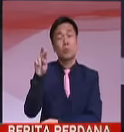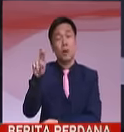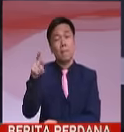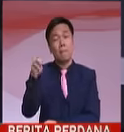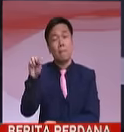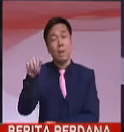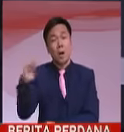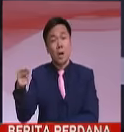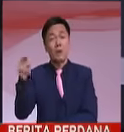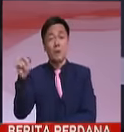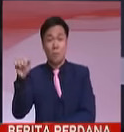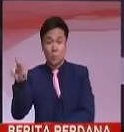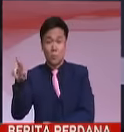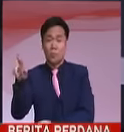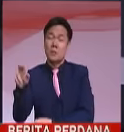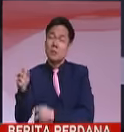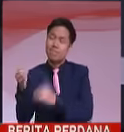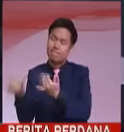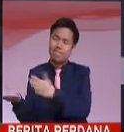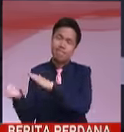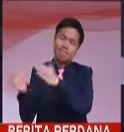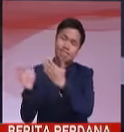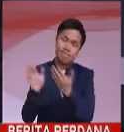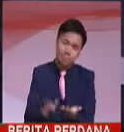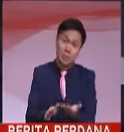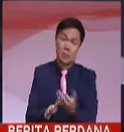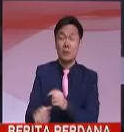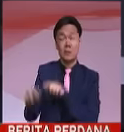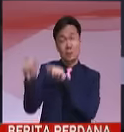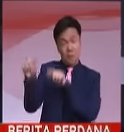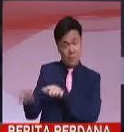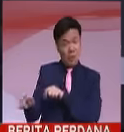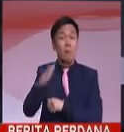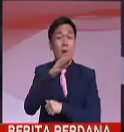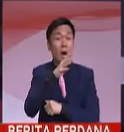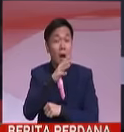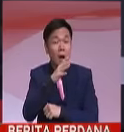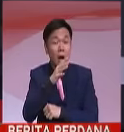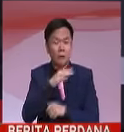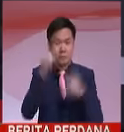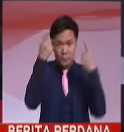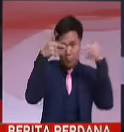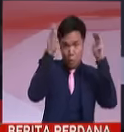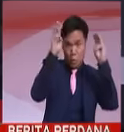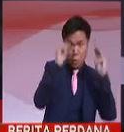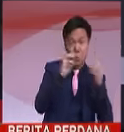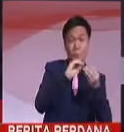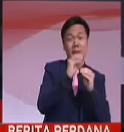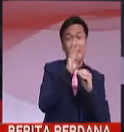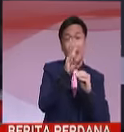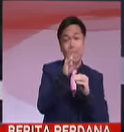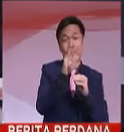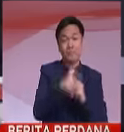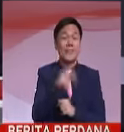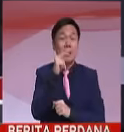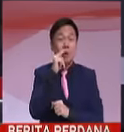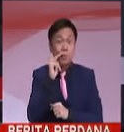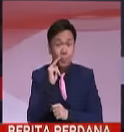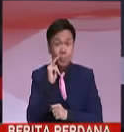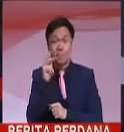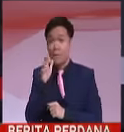Nuh menghembuskan Nafas Terakhir oleh Rahmah yang juga ibu kepada Perdana Menteri ke 605